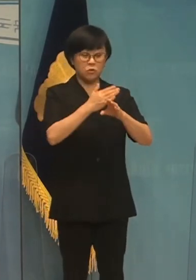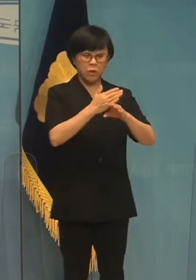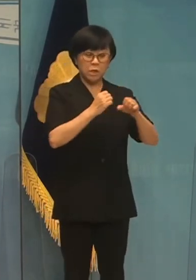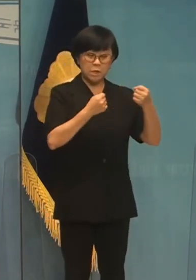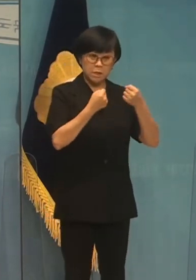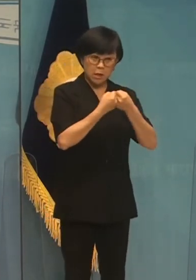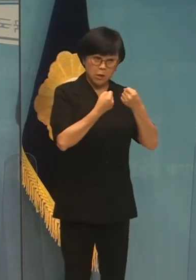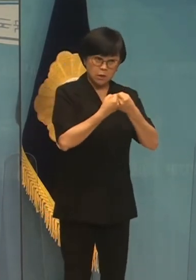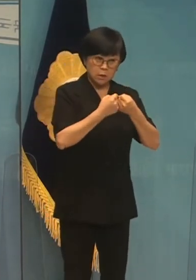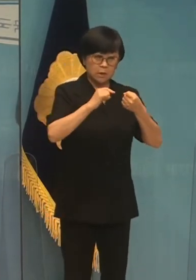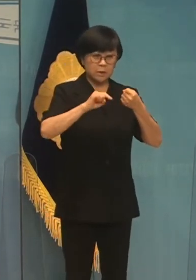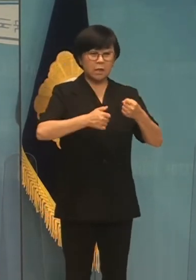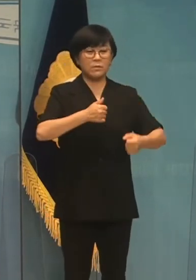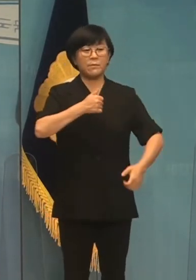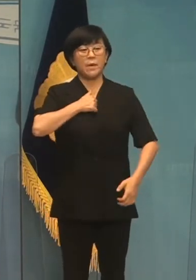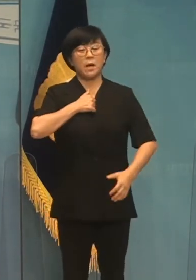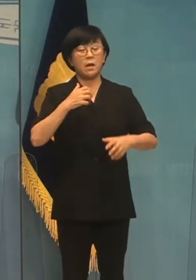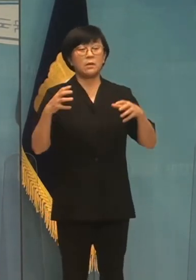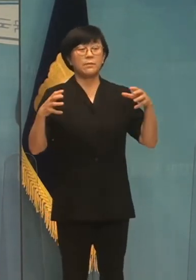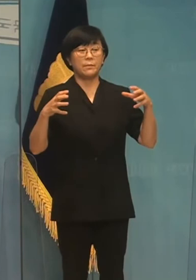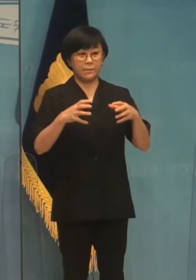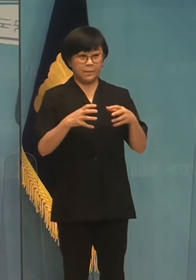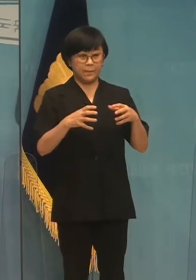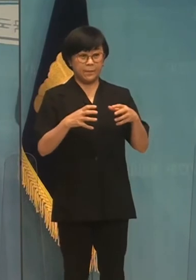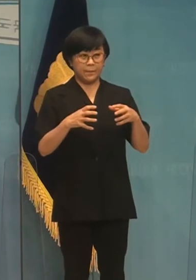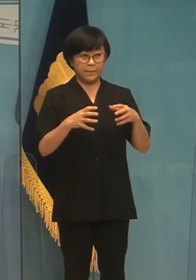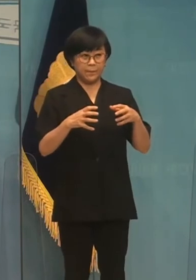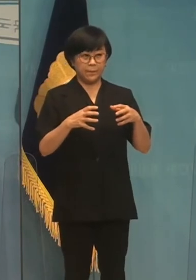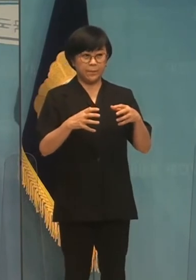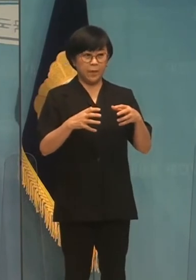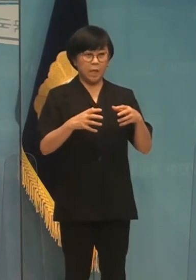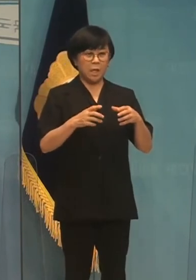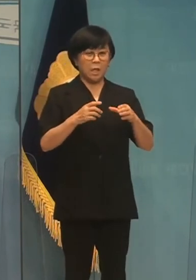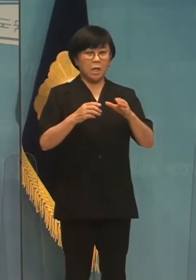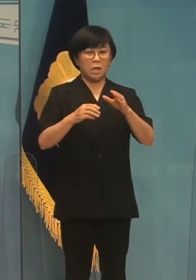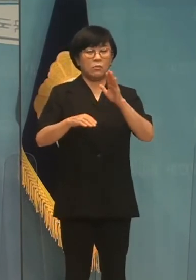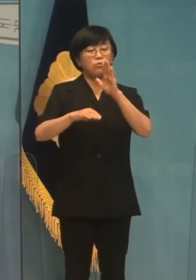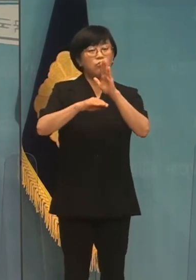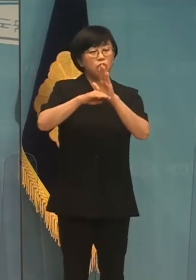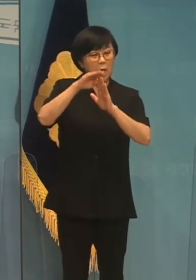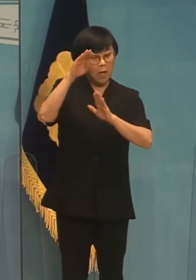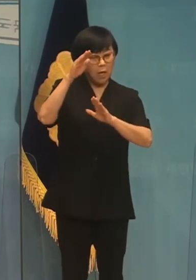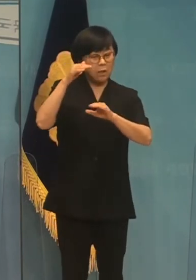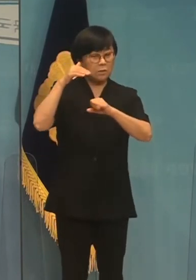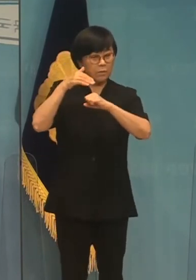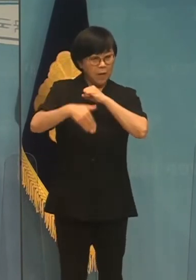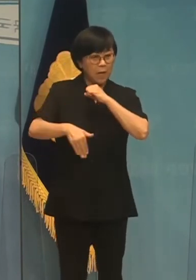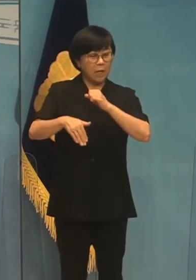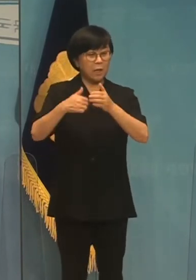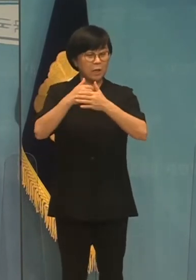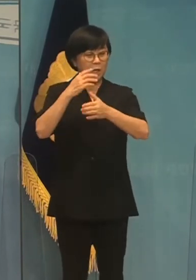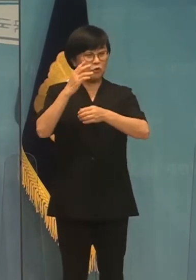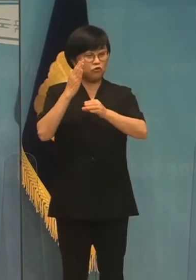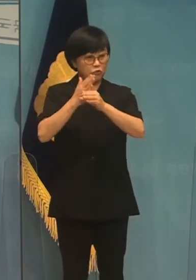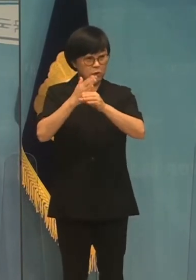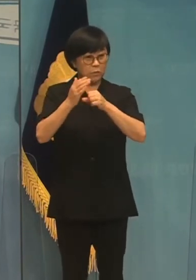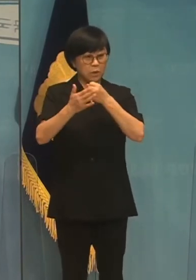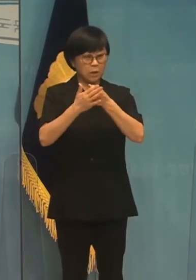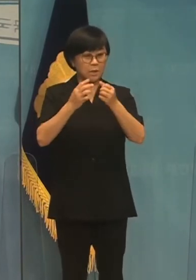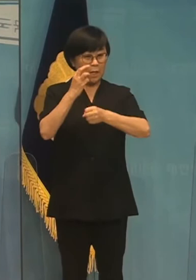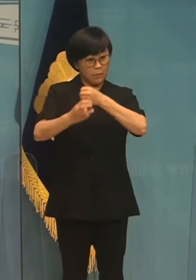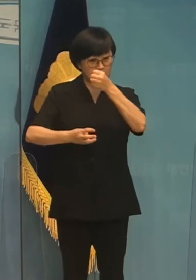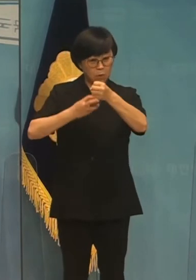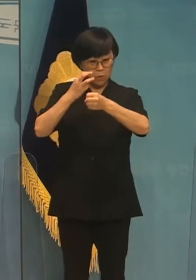주관적 자긍심이 결합되면서 주사파는 무려 30년 동안 견고한